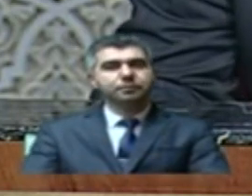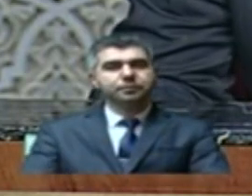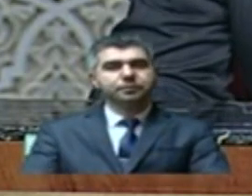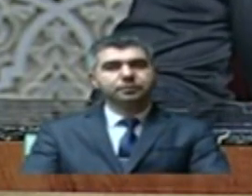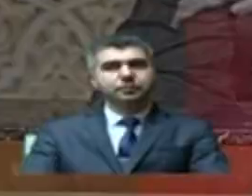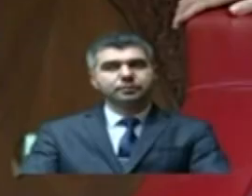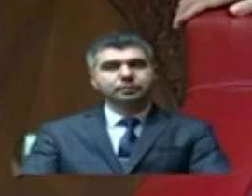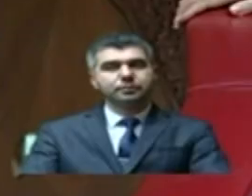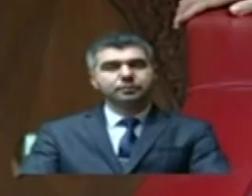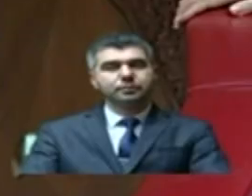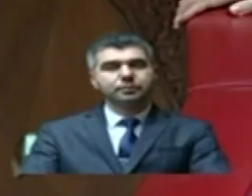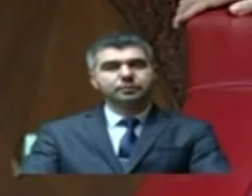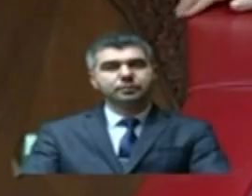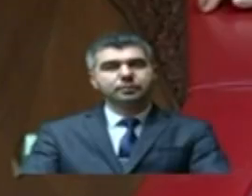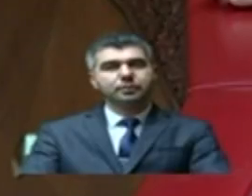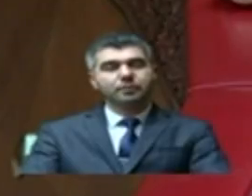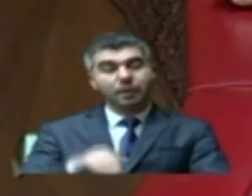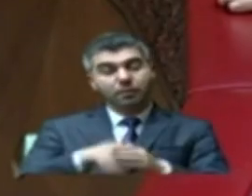المتبقى. تفضلي.